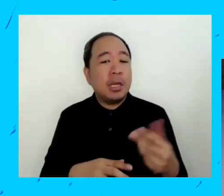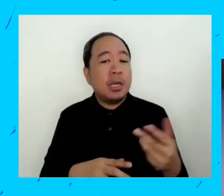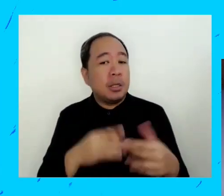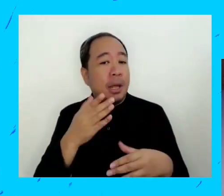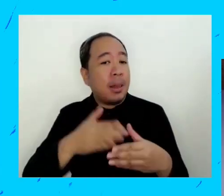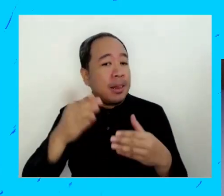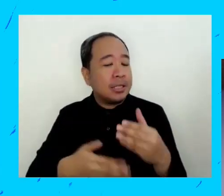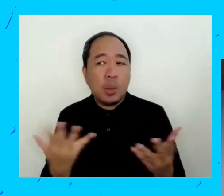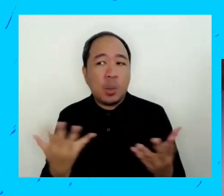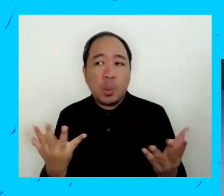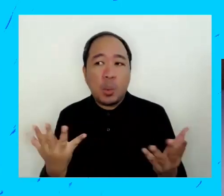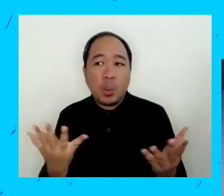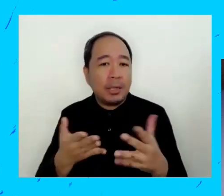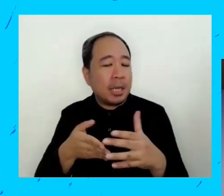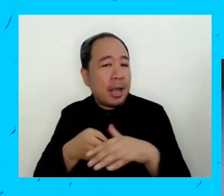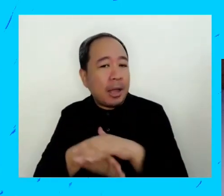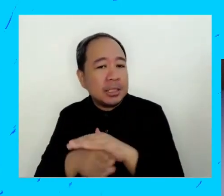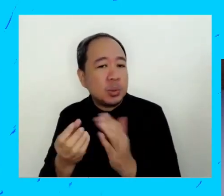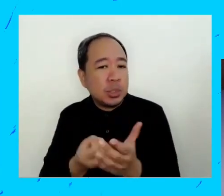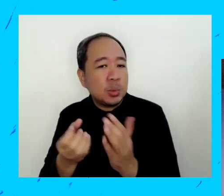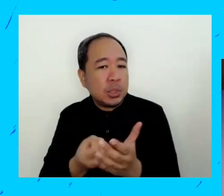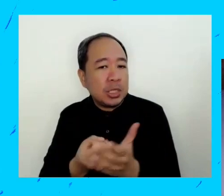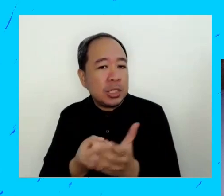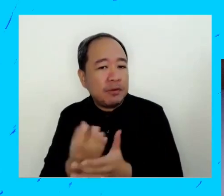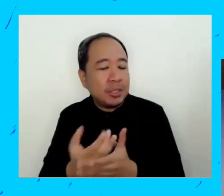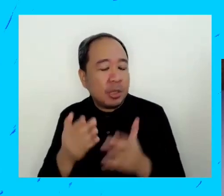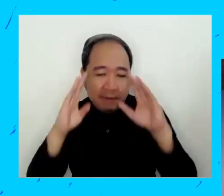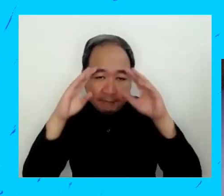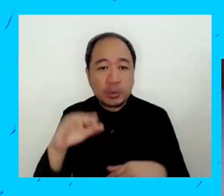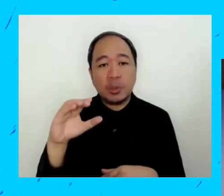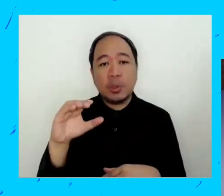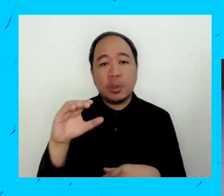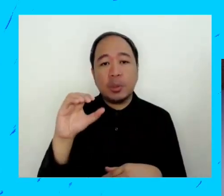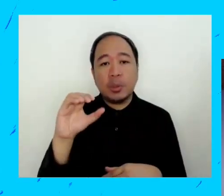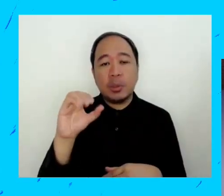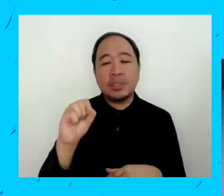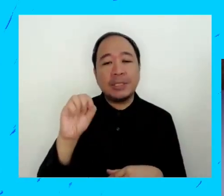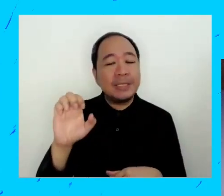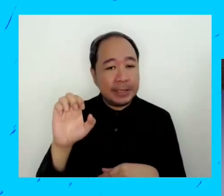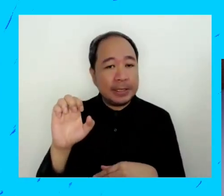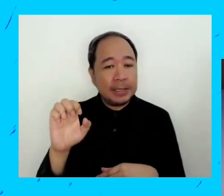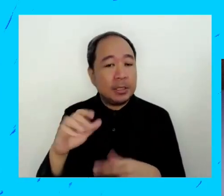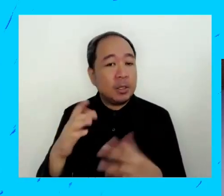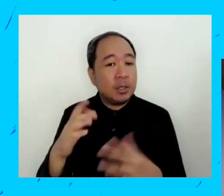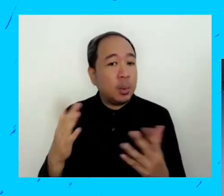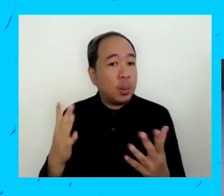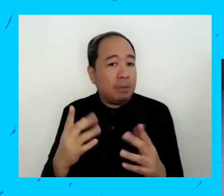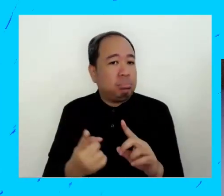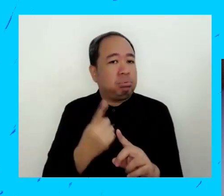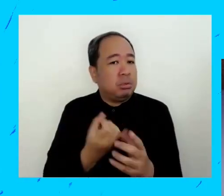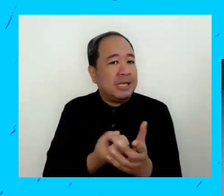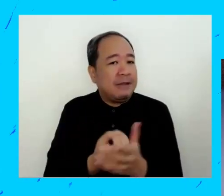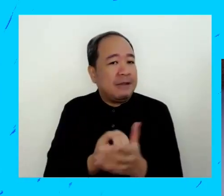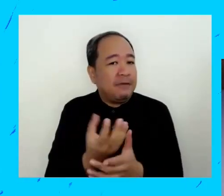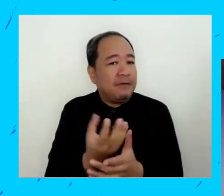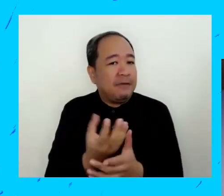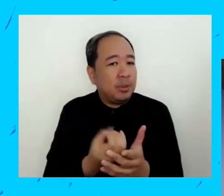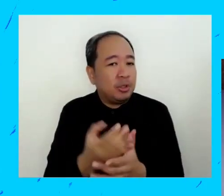nous avons aussi les moyens par lesquels transmettons les informations au Ghana,